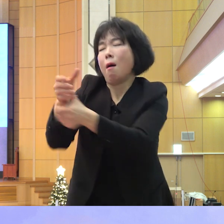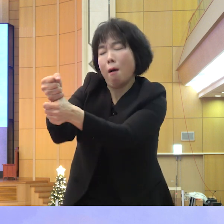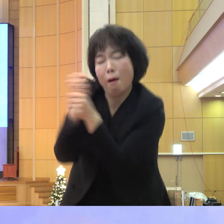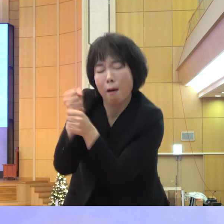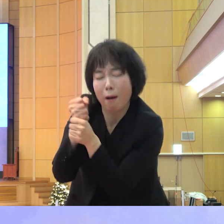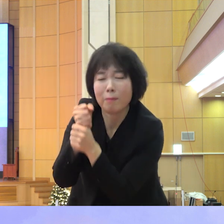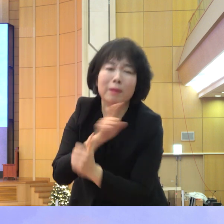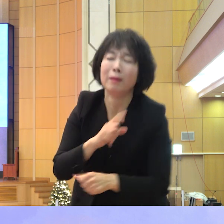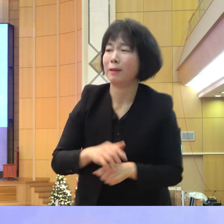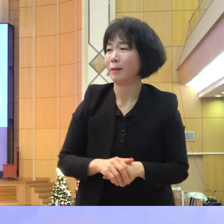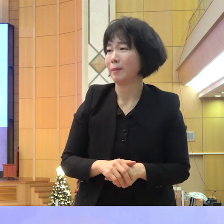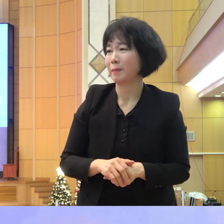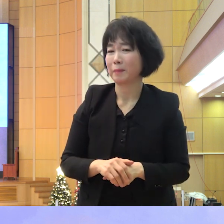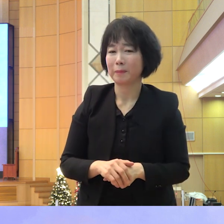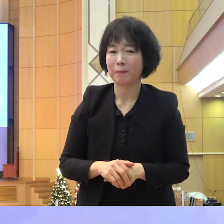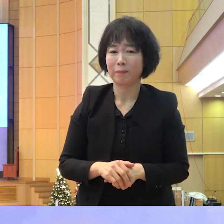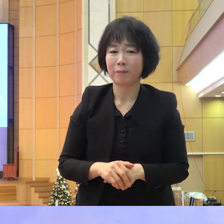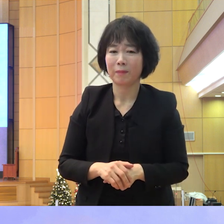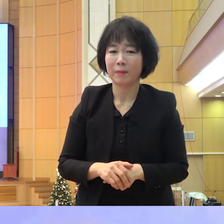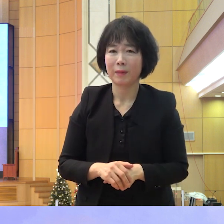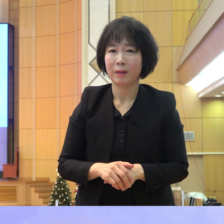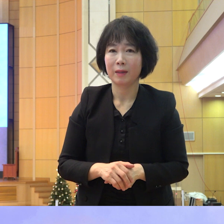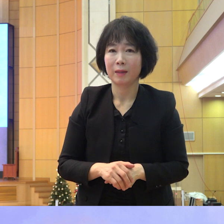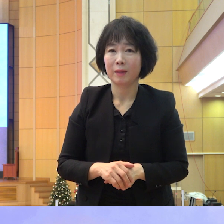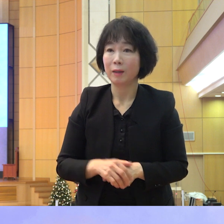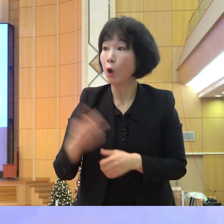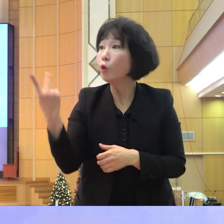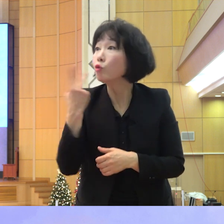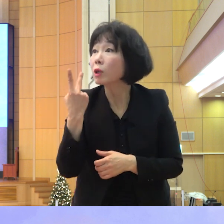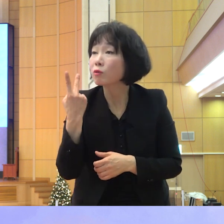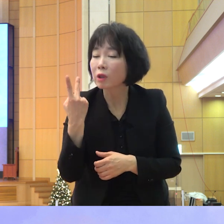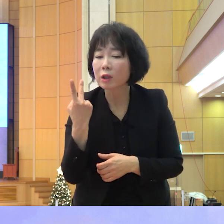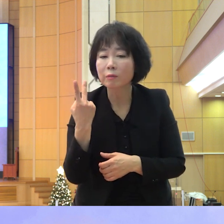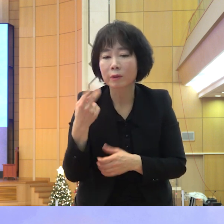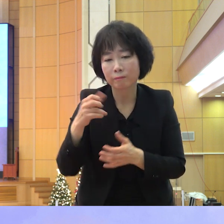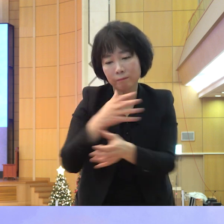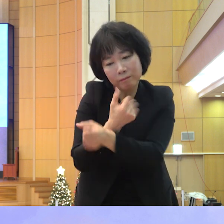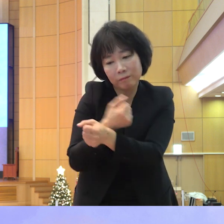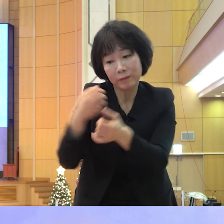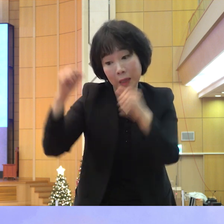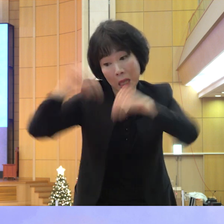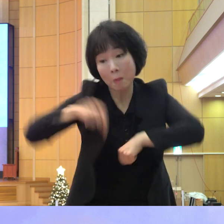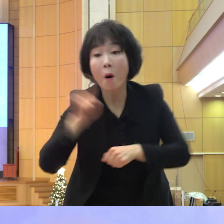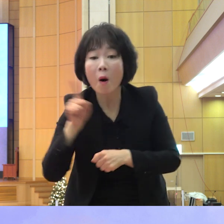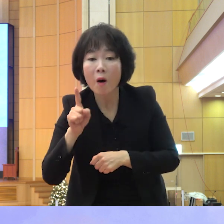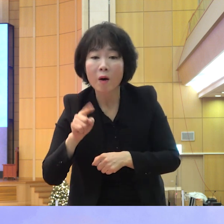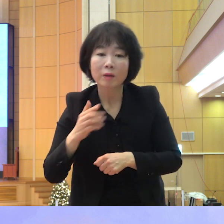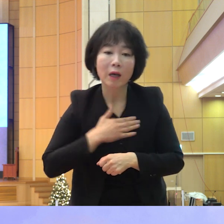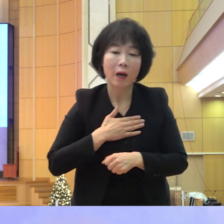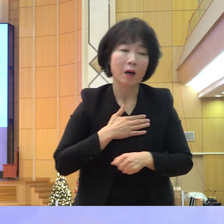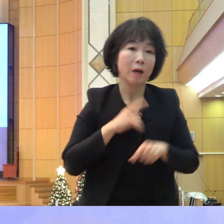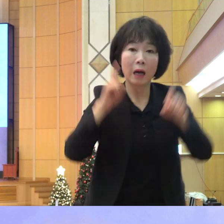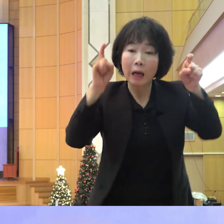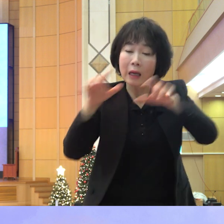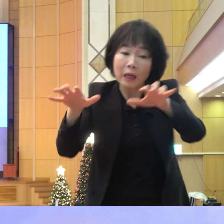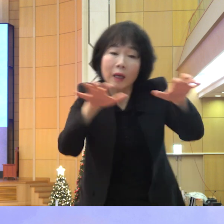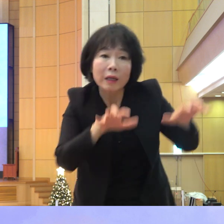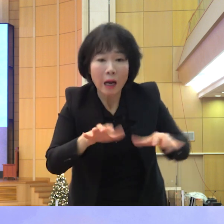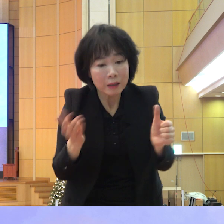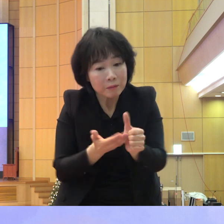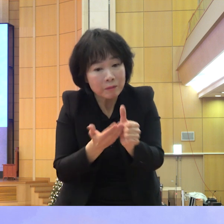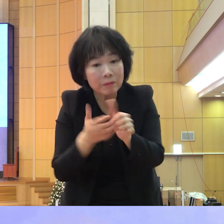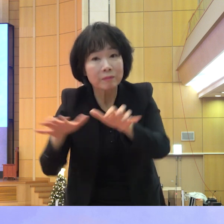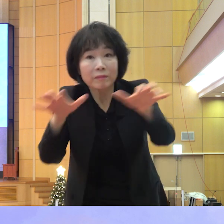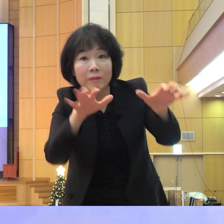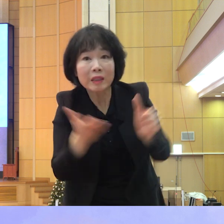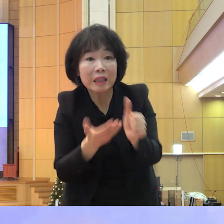그러면 이렇게 계약을 합시다. 어떻게? 내가 양들을 기르고 농사 짓고 내가 양들 기를